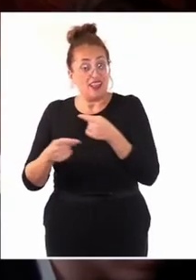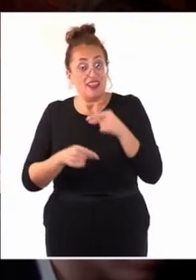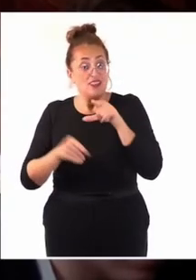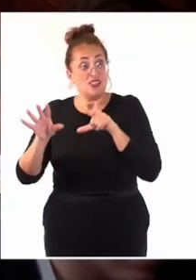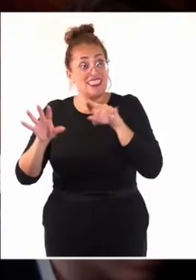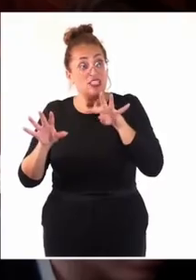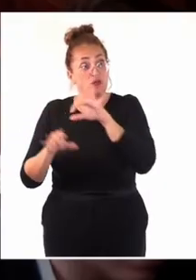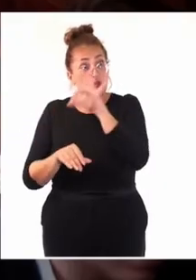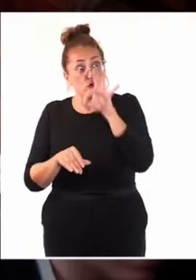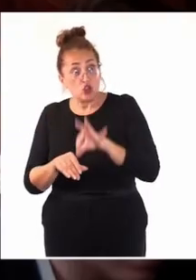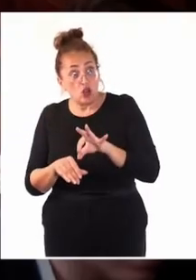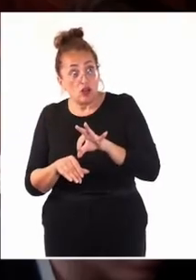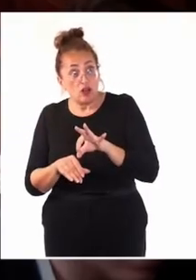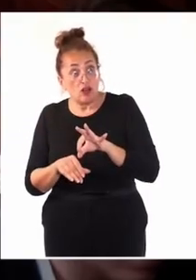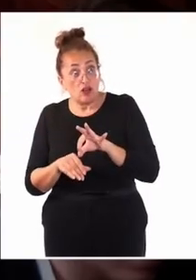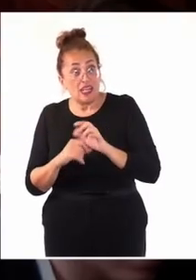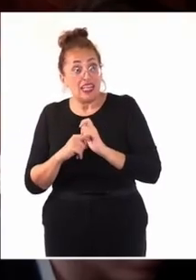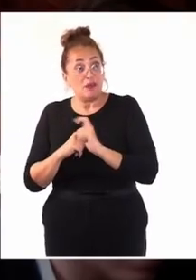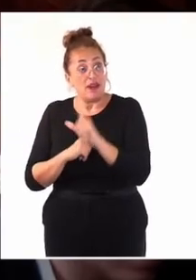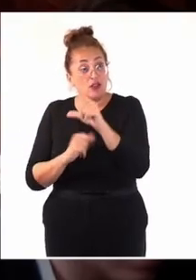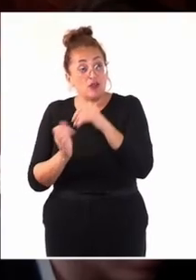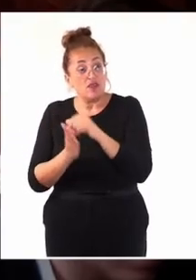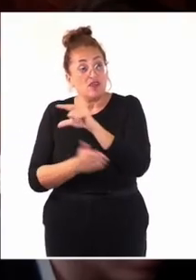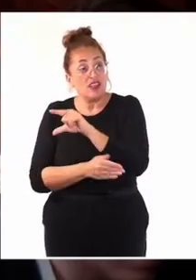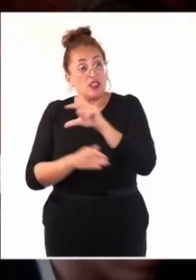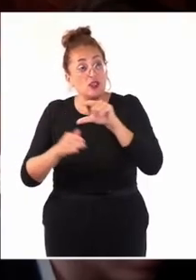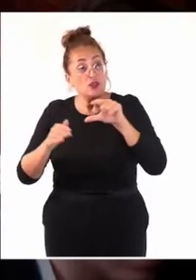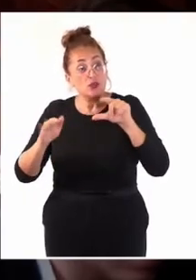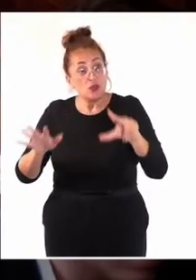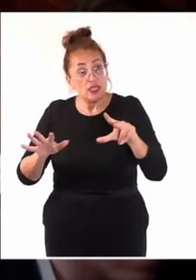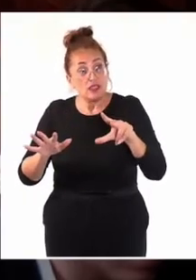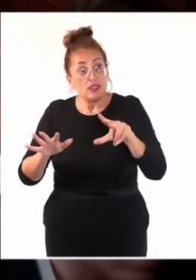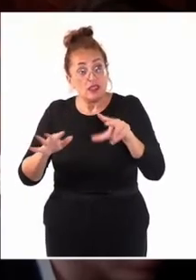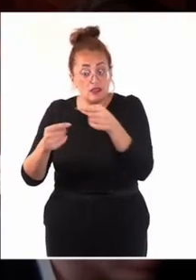2028, ça sera 89%.